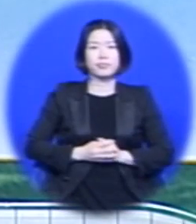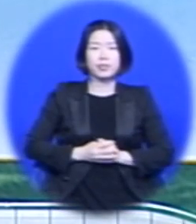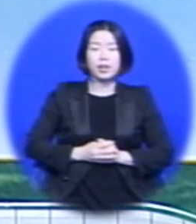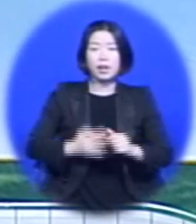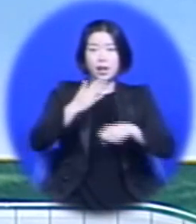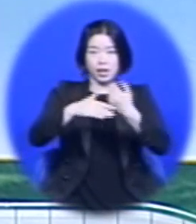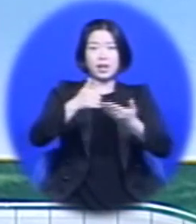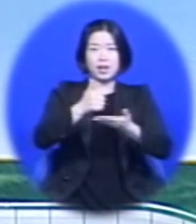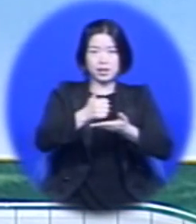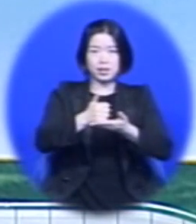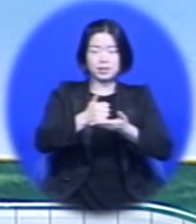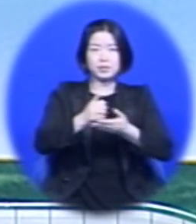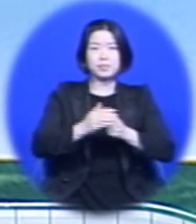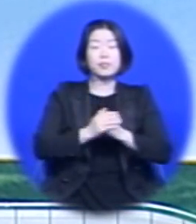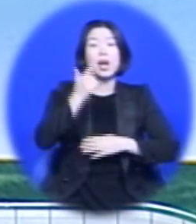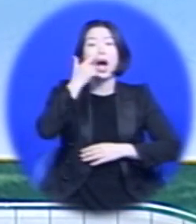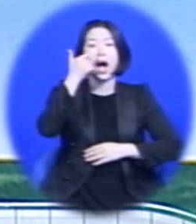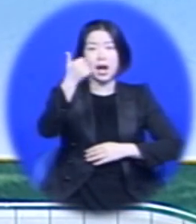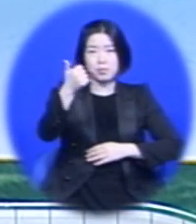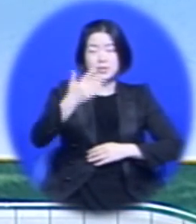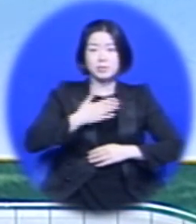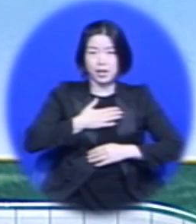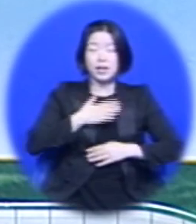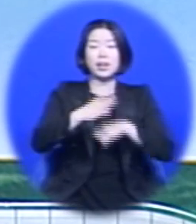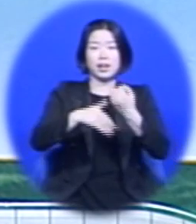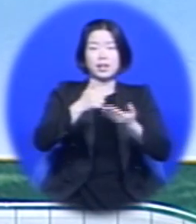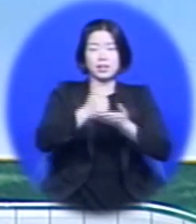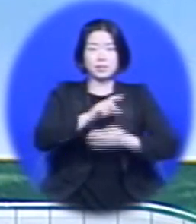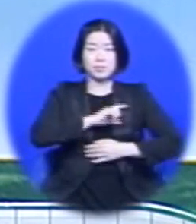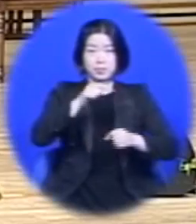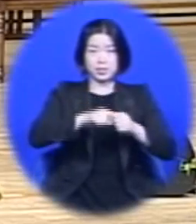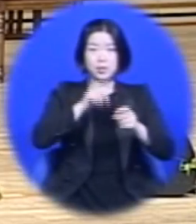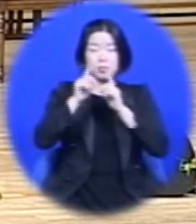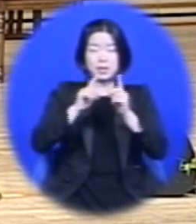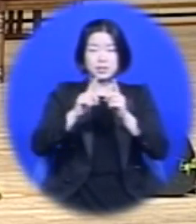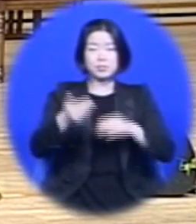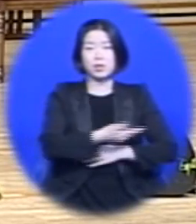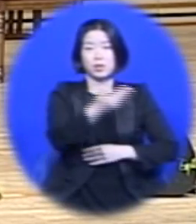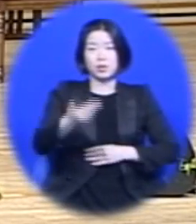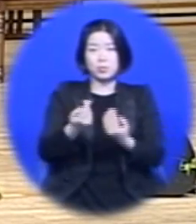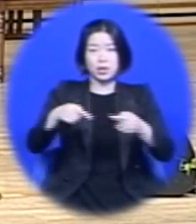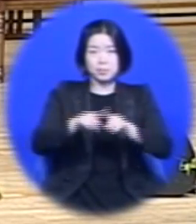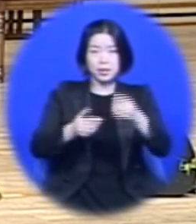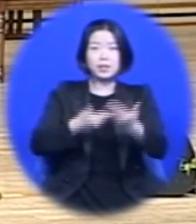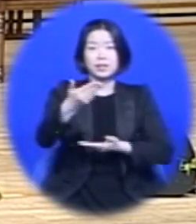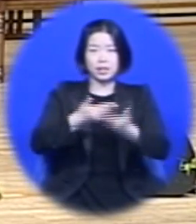자, 하나님, 아버지 나의 하나님이란 제목의 말씀을 오늘 여러분과 같이 나누려고